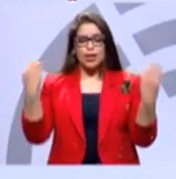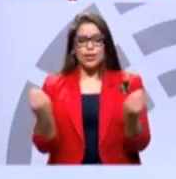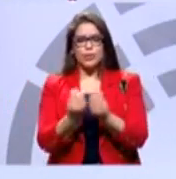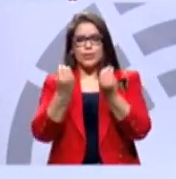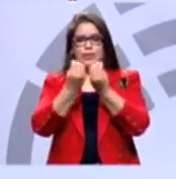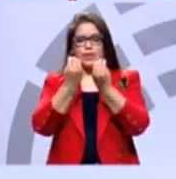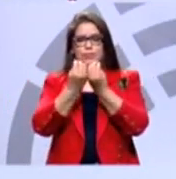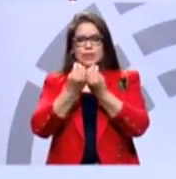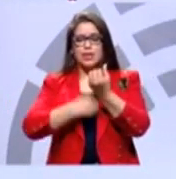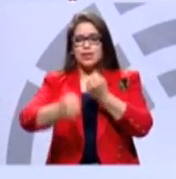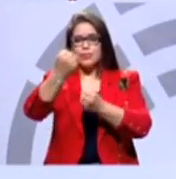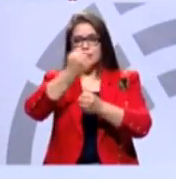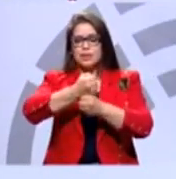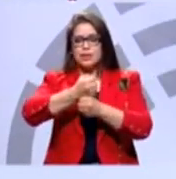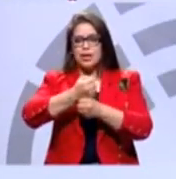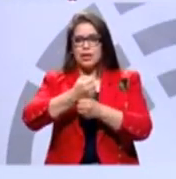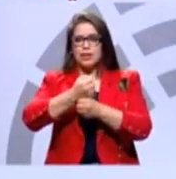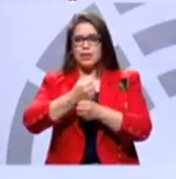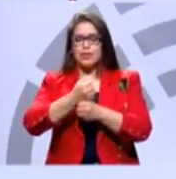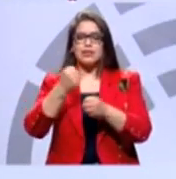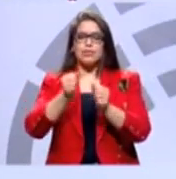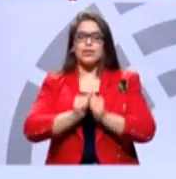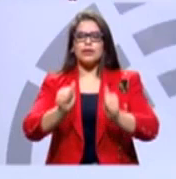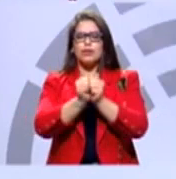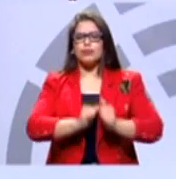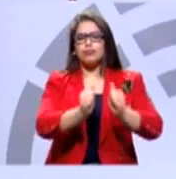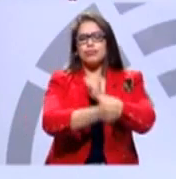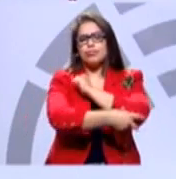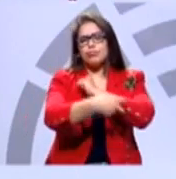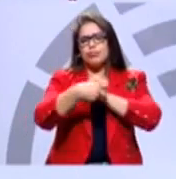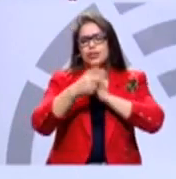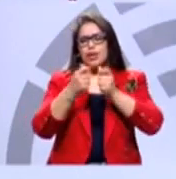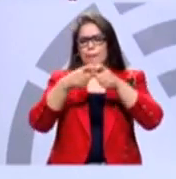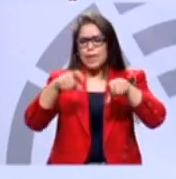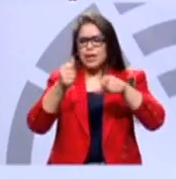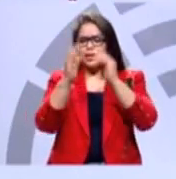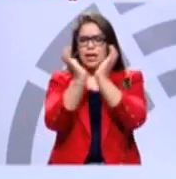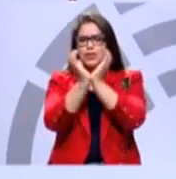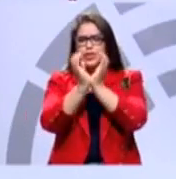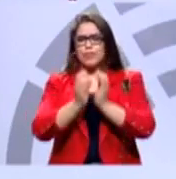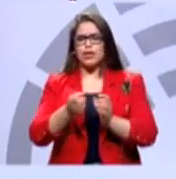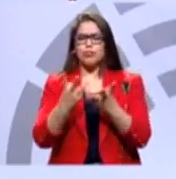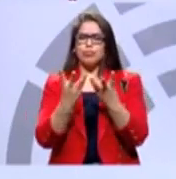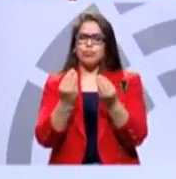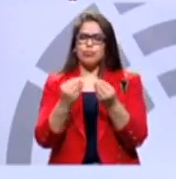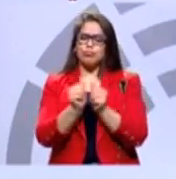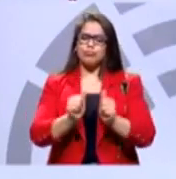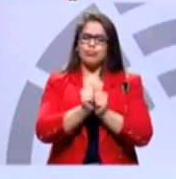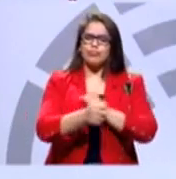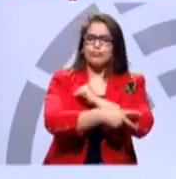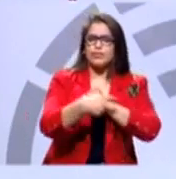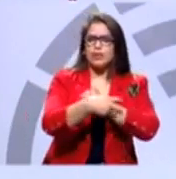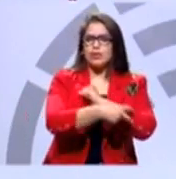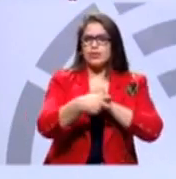سنعمل على تمكين اكثر ما امكن من العائلات المعوذه من المنح الاجتماعيه وما اكثر هذه العائلات